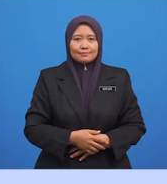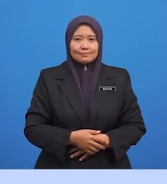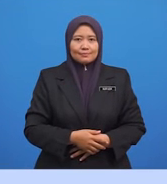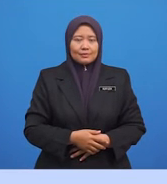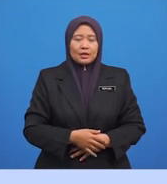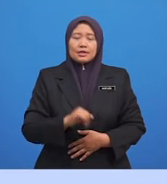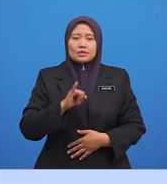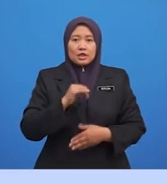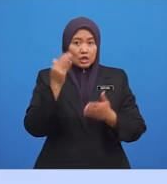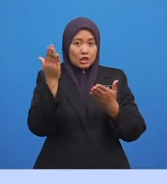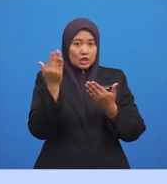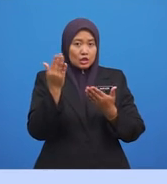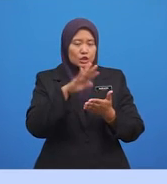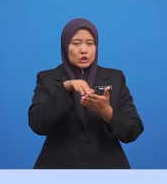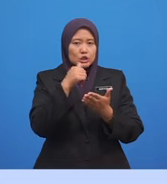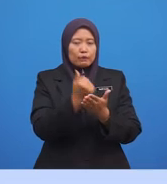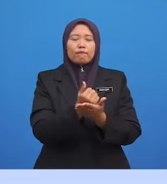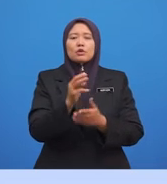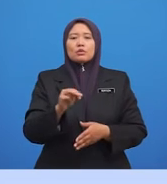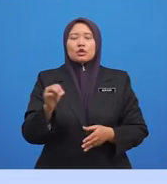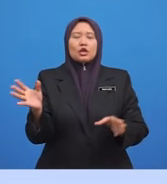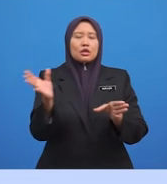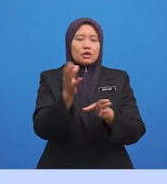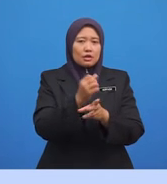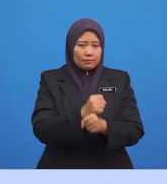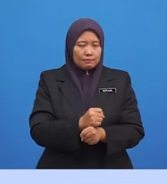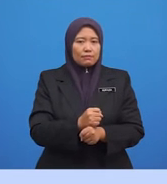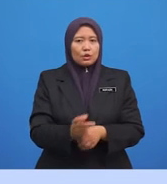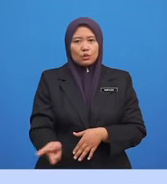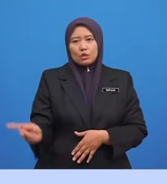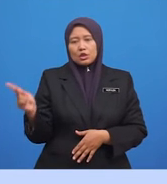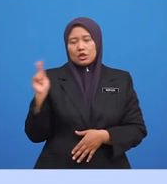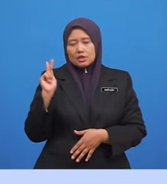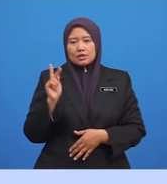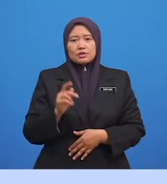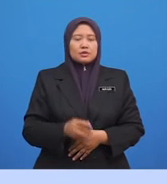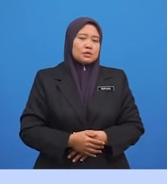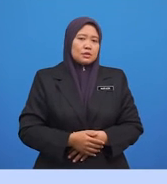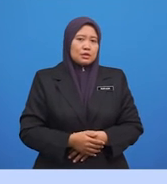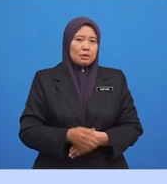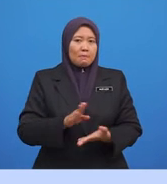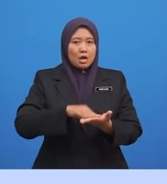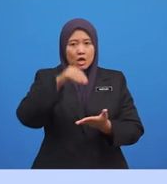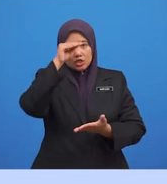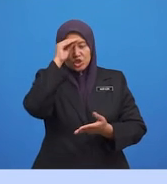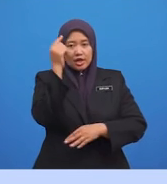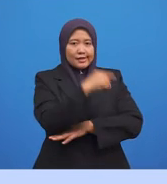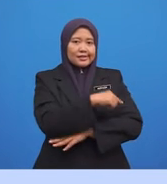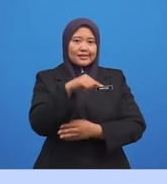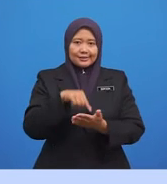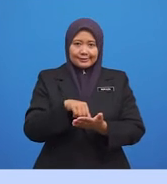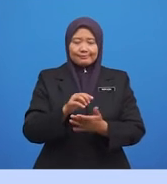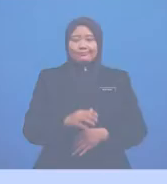Aha, cikgu harap semua murid dapat menguasai sesi pembelajaran hari ini.